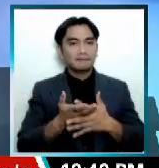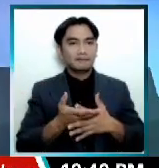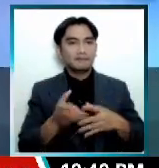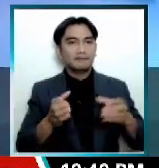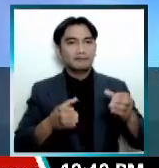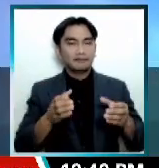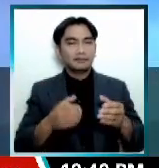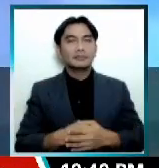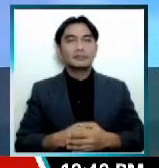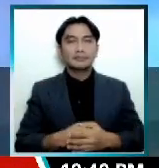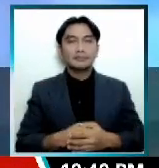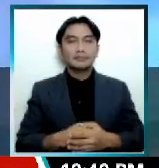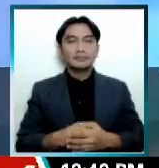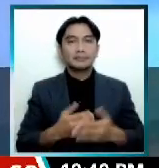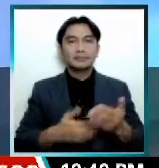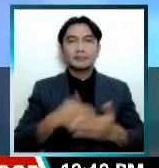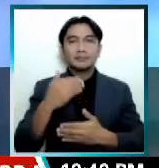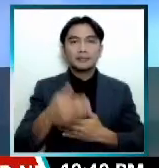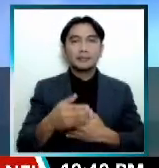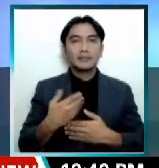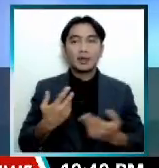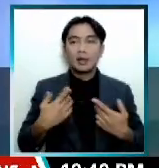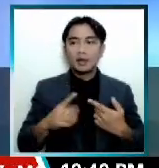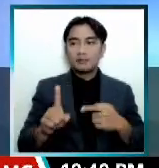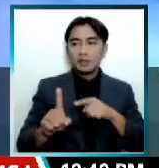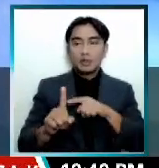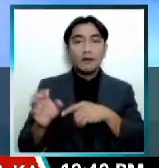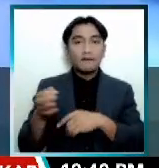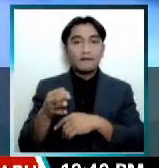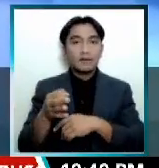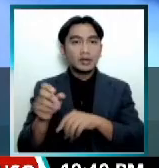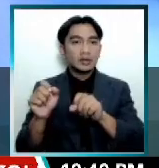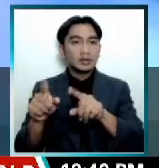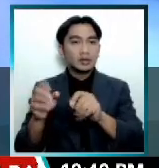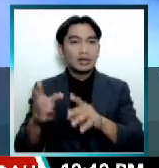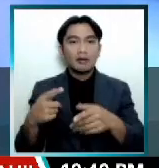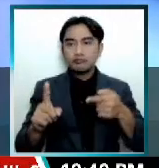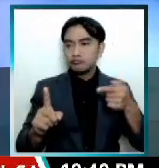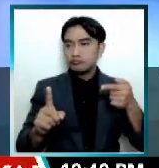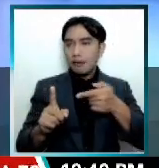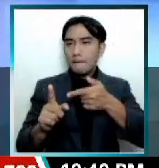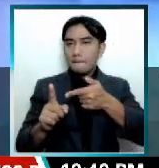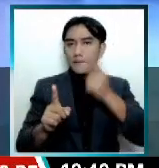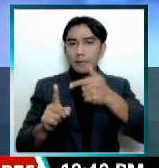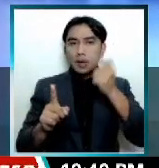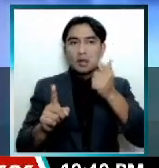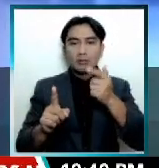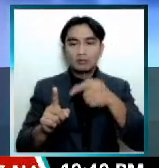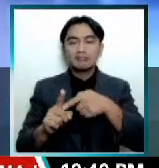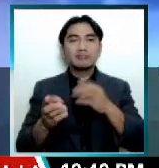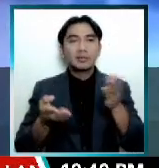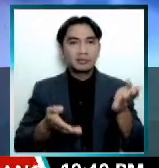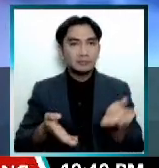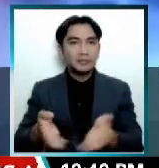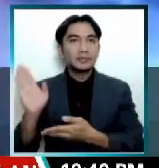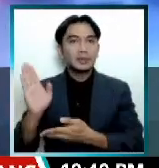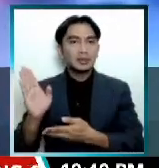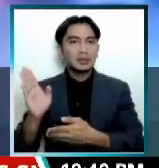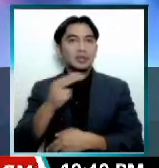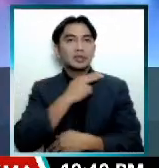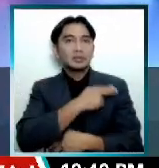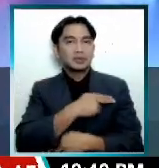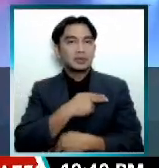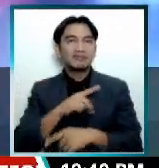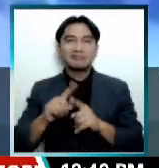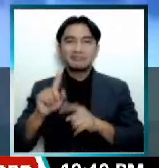Malapitan namang pinagbabaril ang isang fish vendor sa Iloilo Terminal Market. Naisugod pa si Melvin Roque sa ospital pero binawian